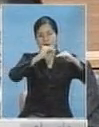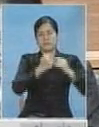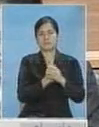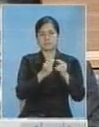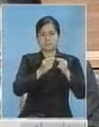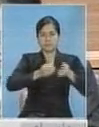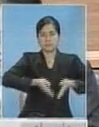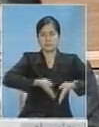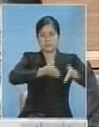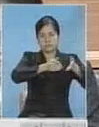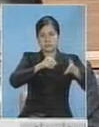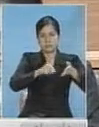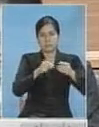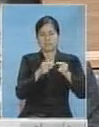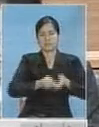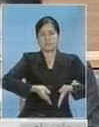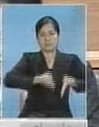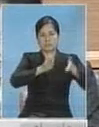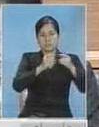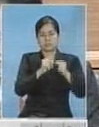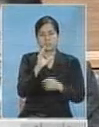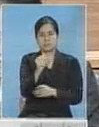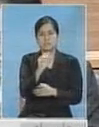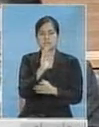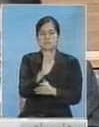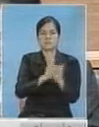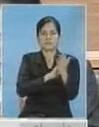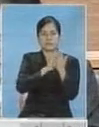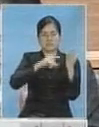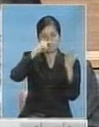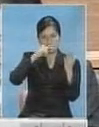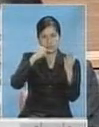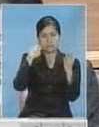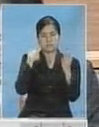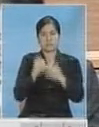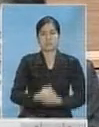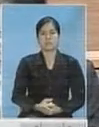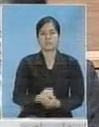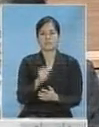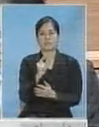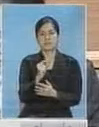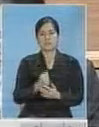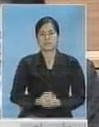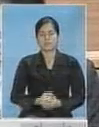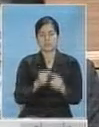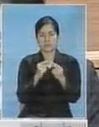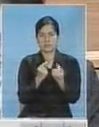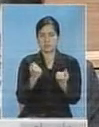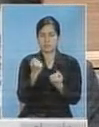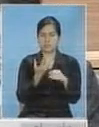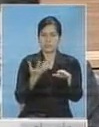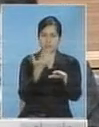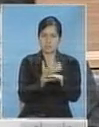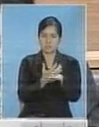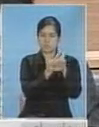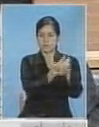นเส้นทางหลักนะครับของประเทศเพื่อความสะดวกในการที่จะนำขนส่งในเรื่อง